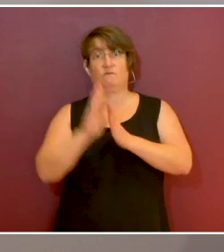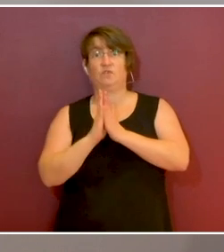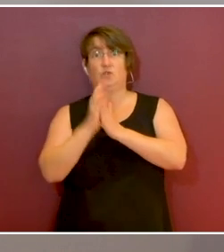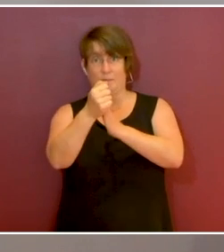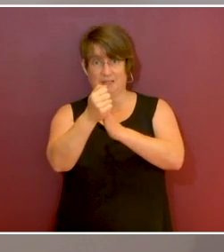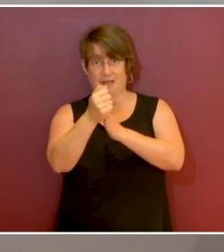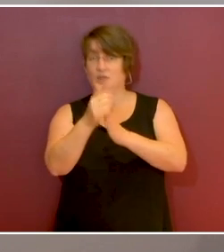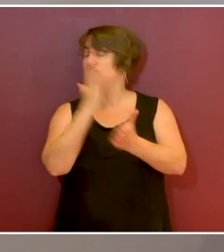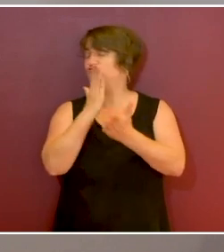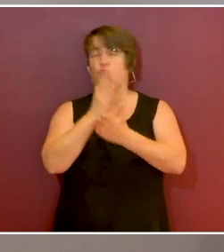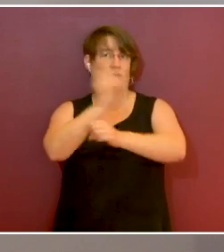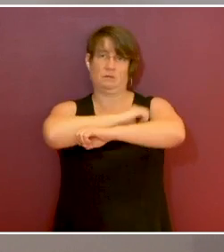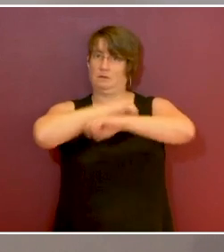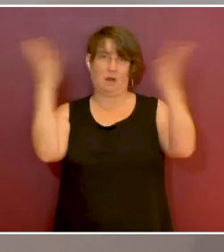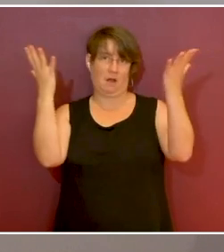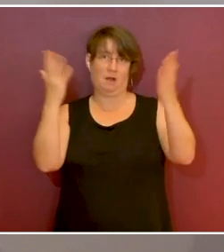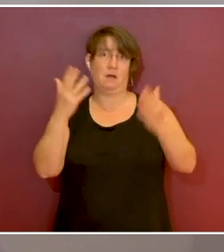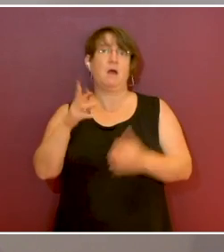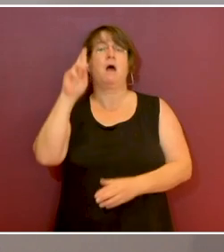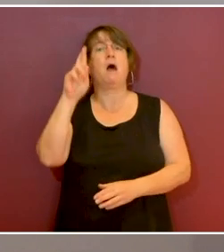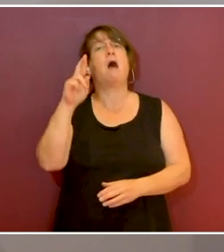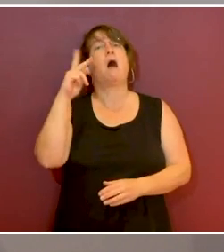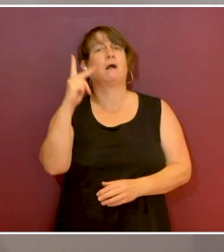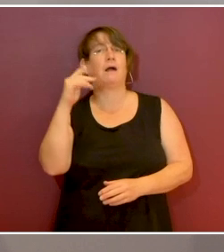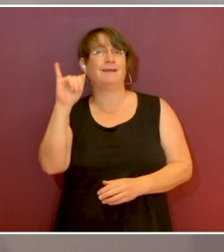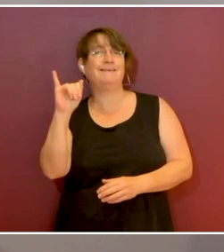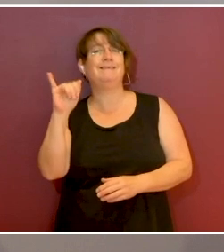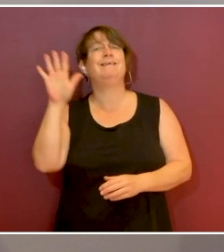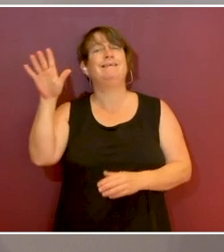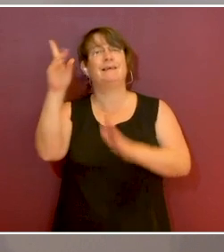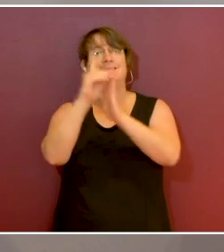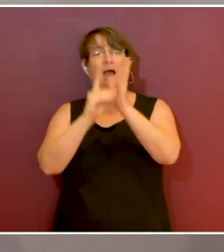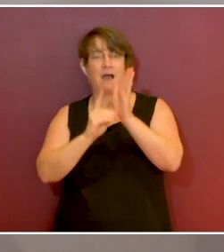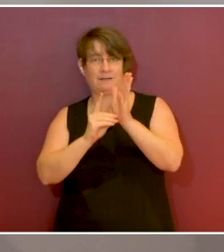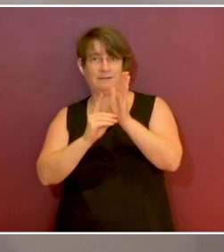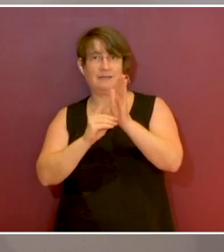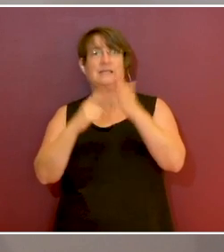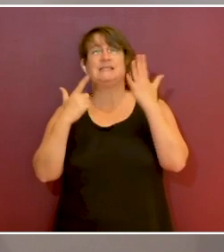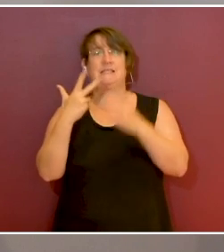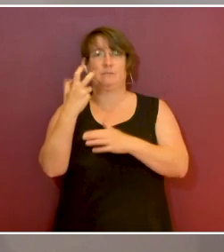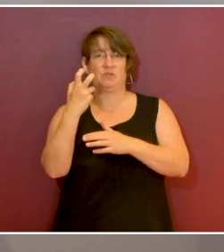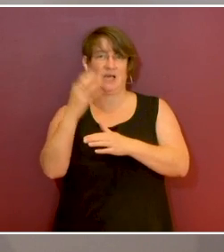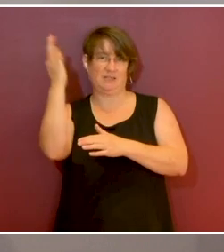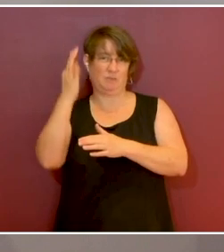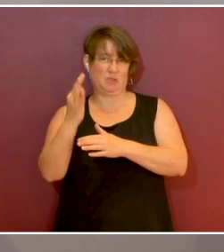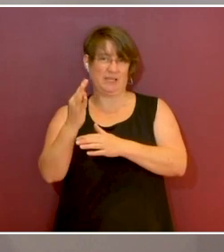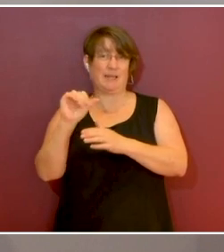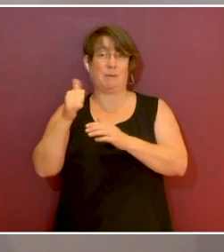nicht schon ist, weil die Daten vom RKI gestern waren 37% und die hängen ja immer etwas nach, ne?